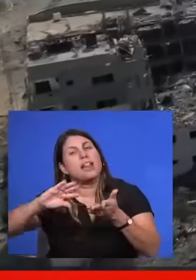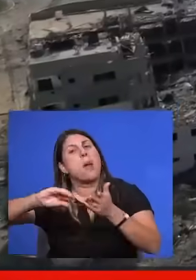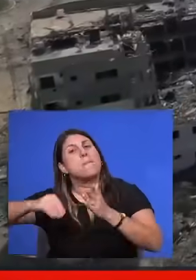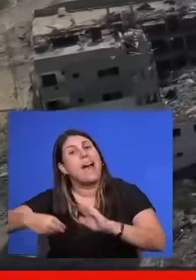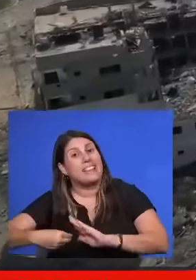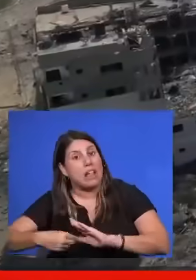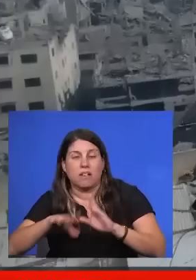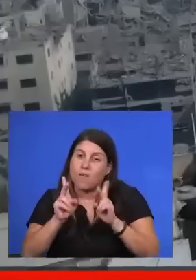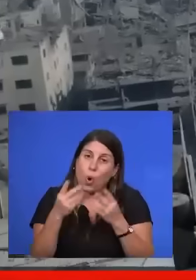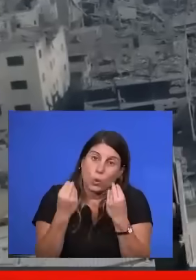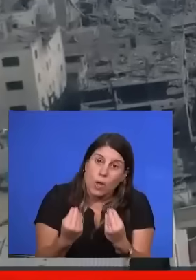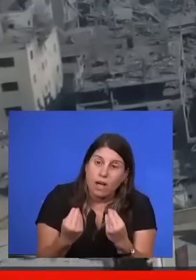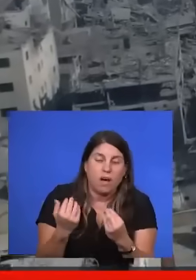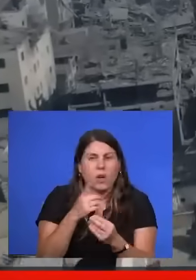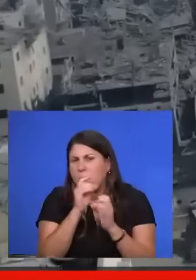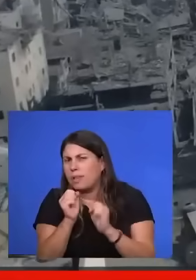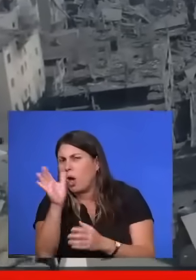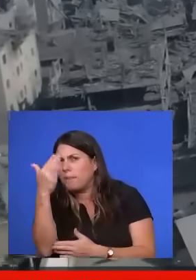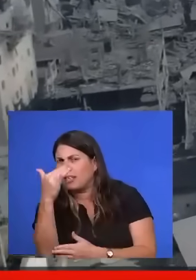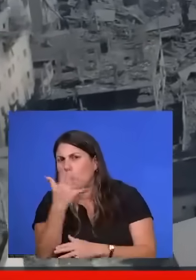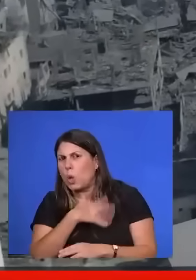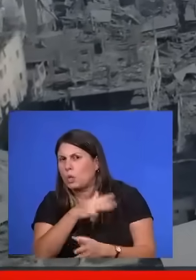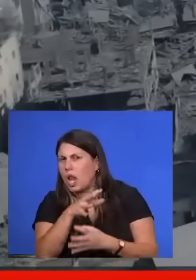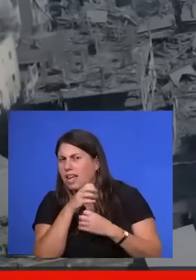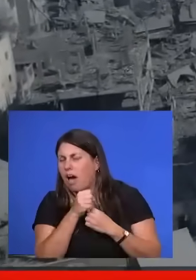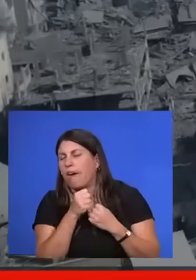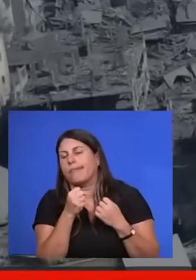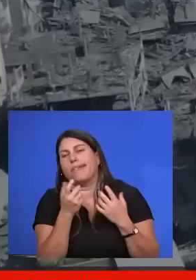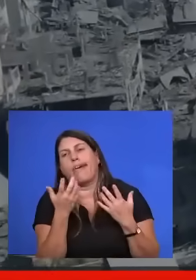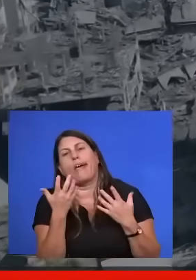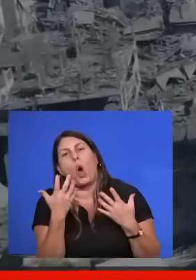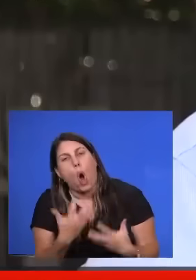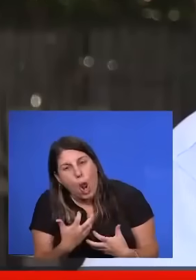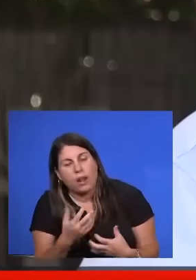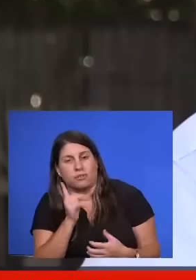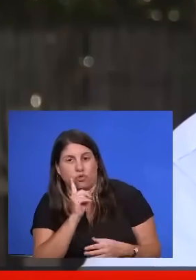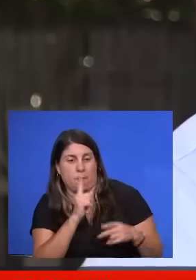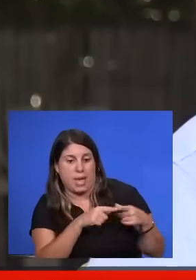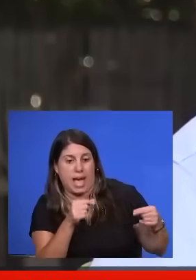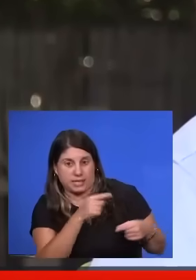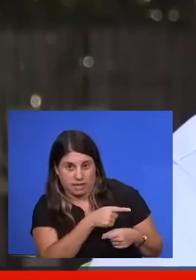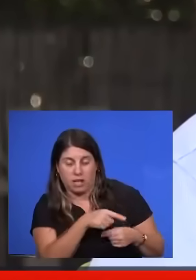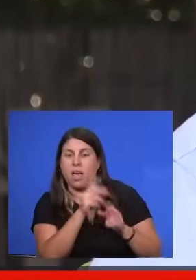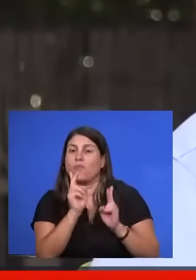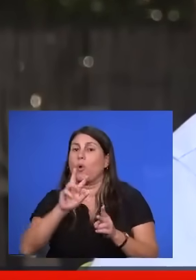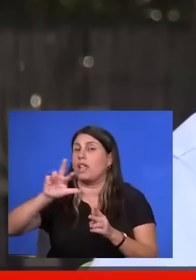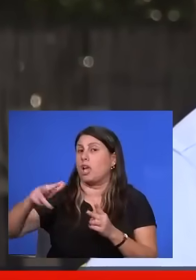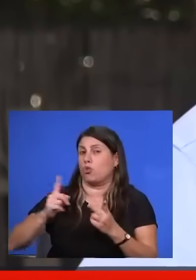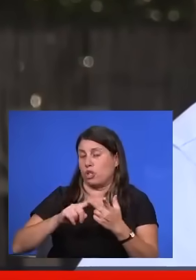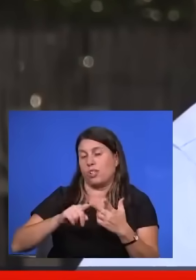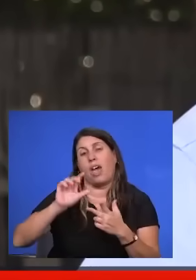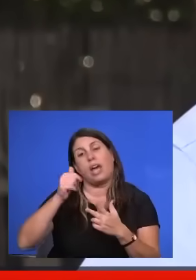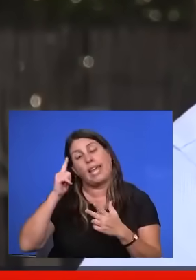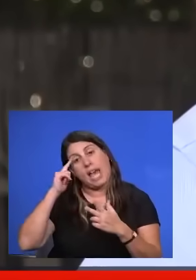האלה לוקחות את העול הזה שנקרא עזה. האפשרות השלישית, והיא כנראה הכי ריאלית, היא